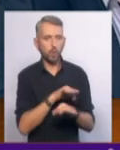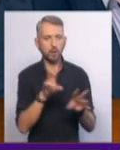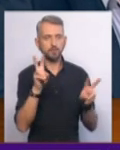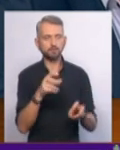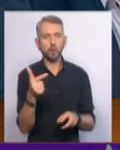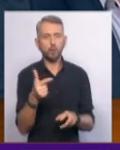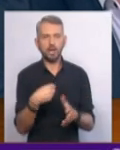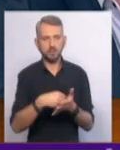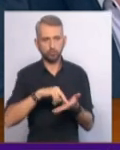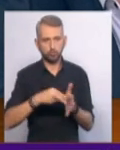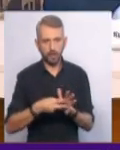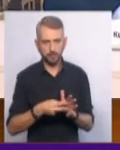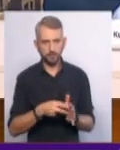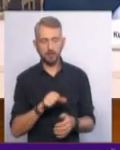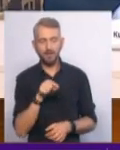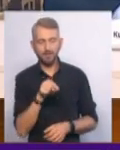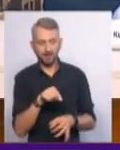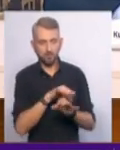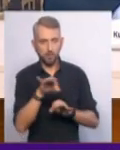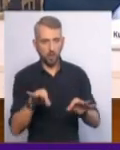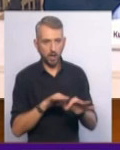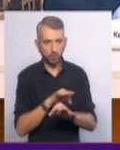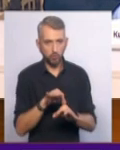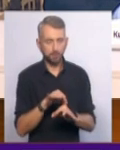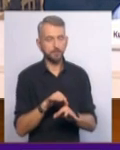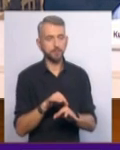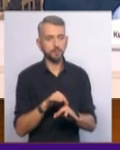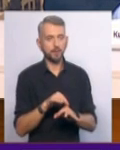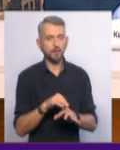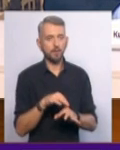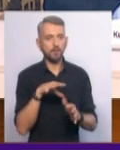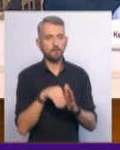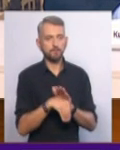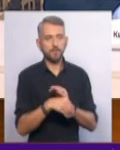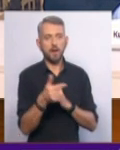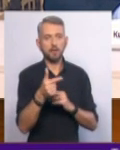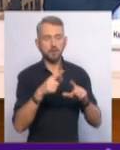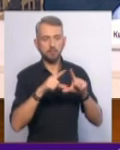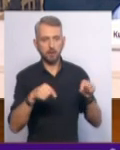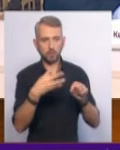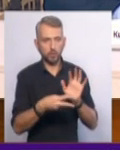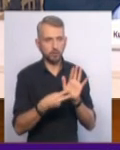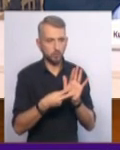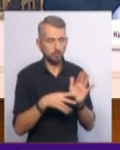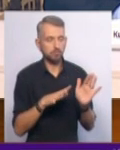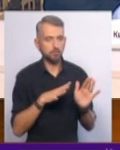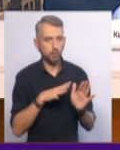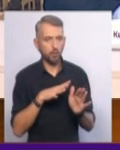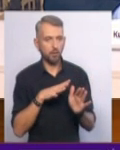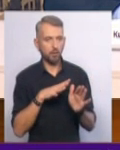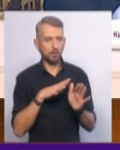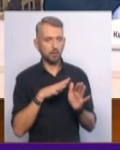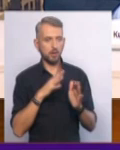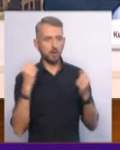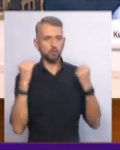бюджет Києва. І за цим проєктом в нас в 47-й було встановлено